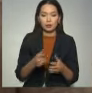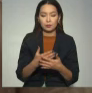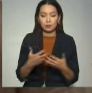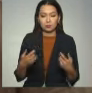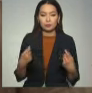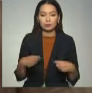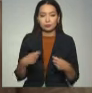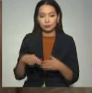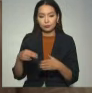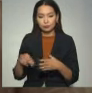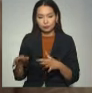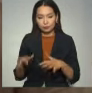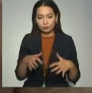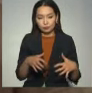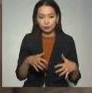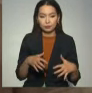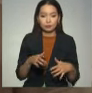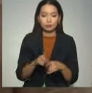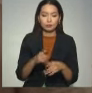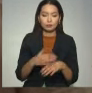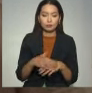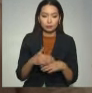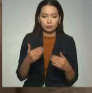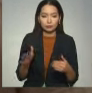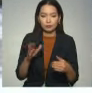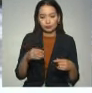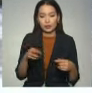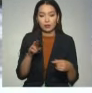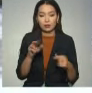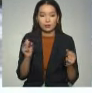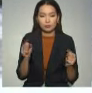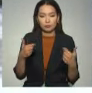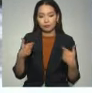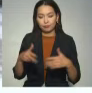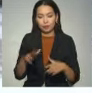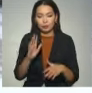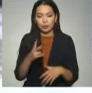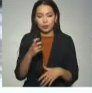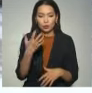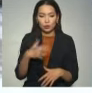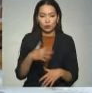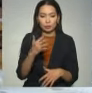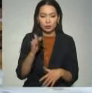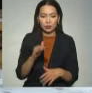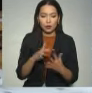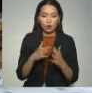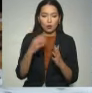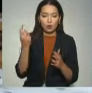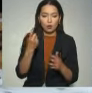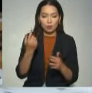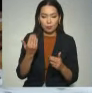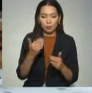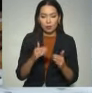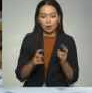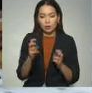алып, қазір осы 90 қаңтарларында сатуға жібереміз. Еліміздегі 255 мың ауыл шаруашылық тауарын